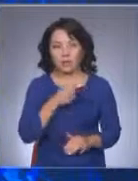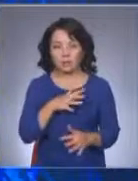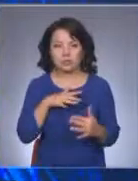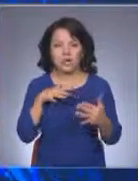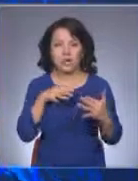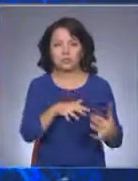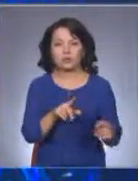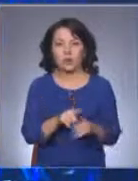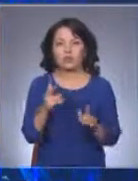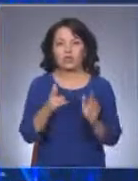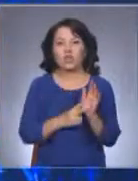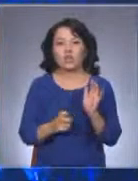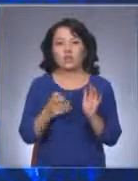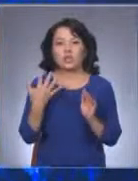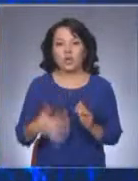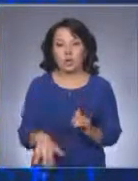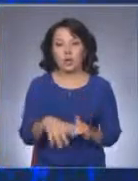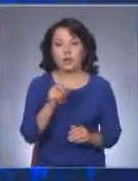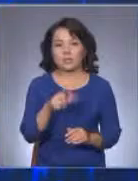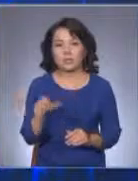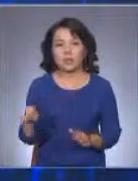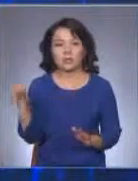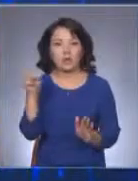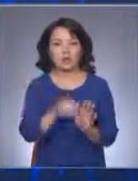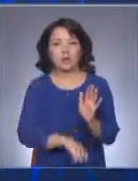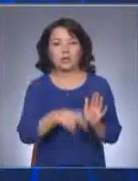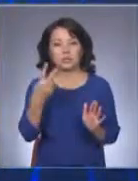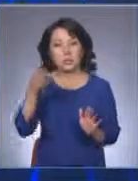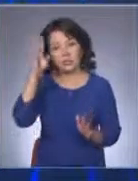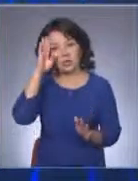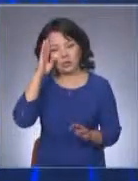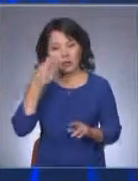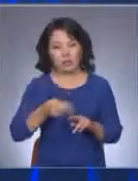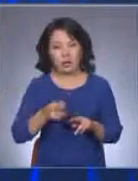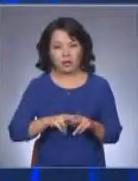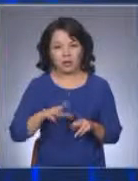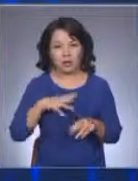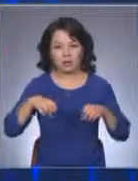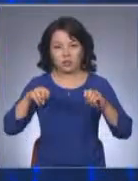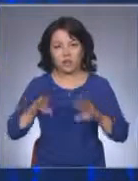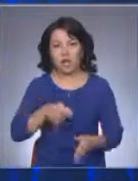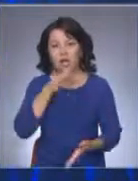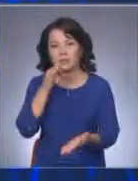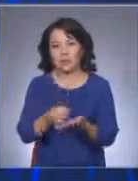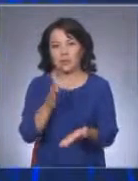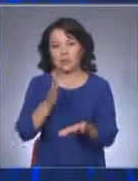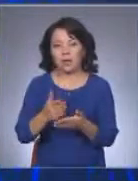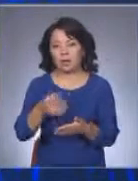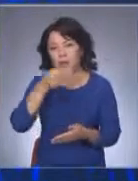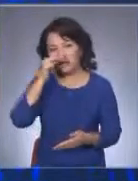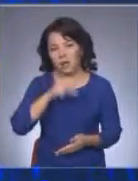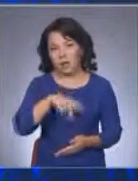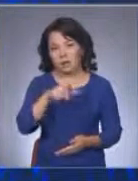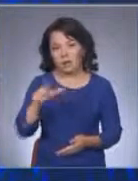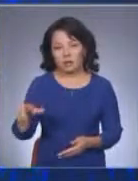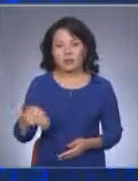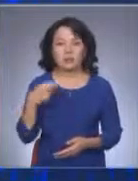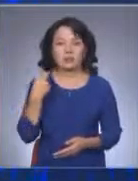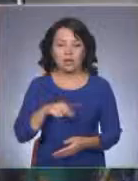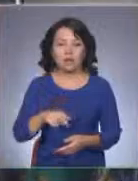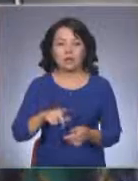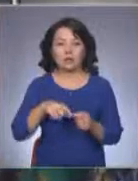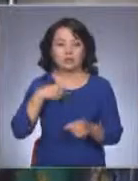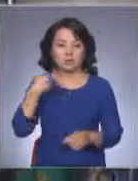кезінде 750 кісіні қырып салған екі ер адамға қатысты үкім шығарды. Айыпталушылардың бірі өлім жазасына